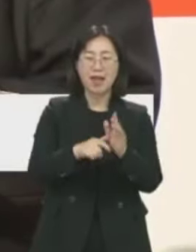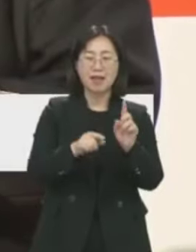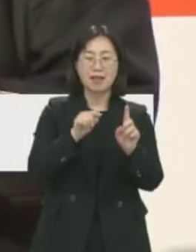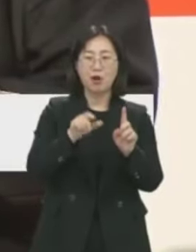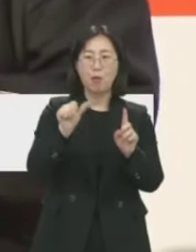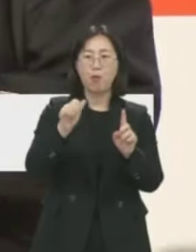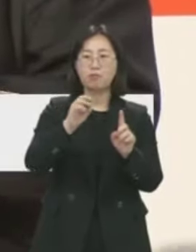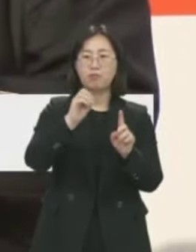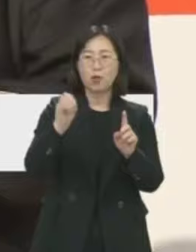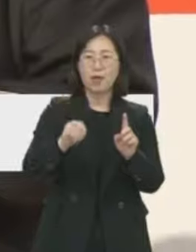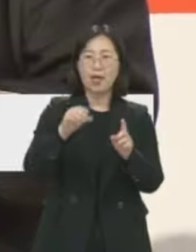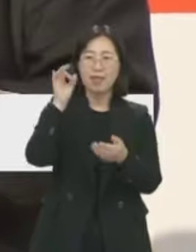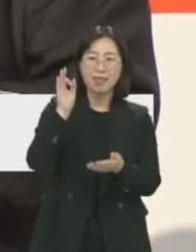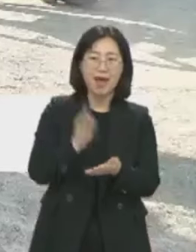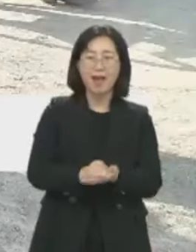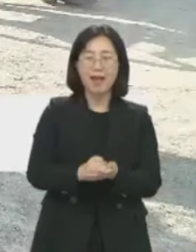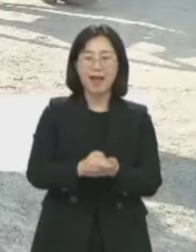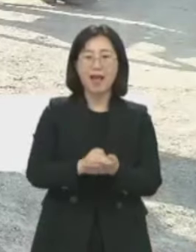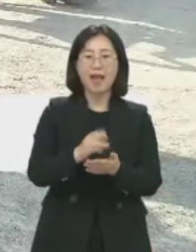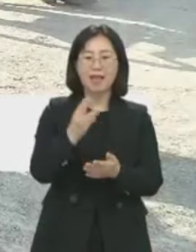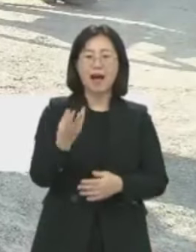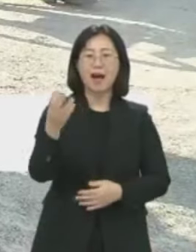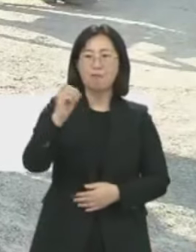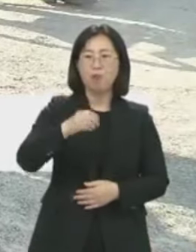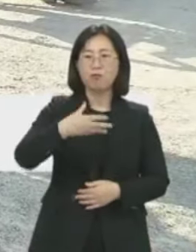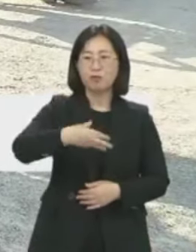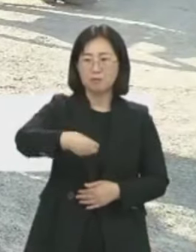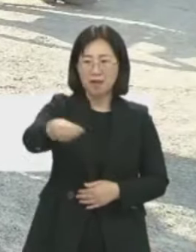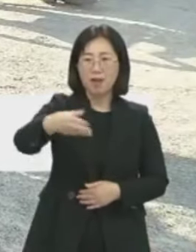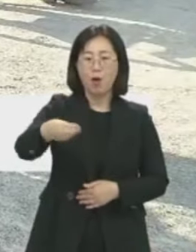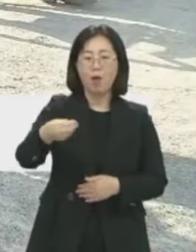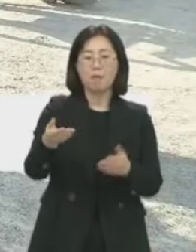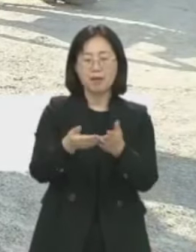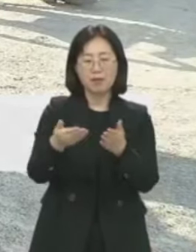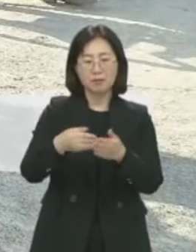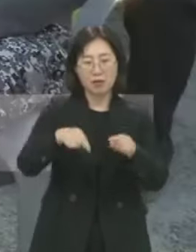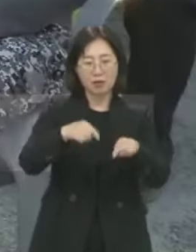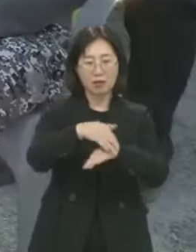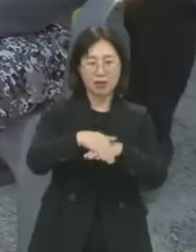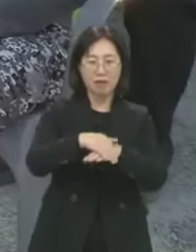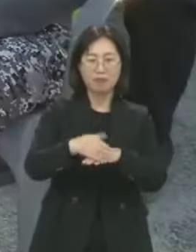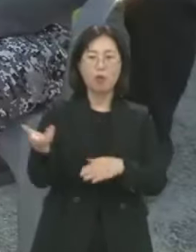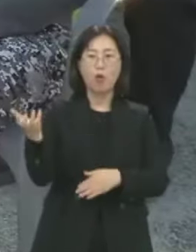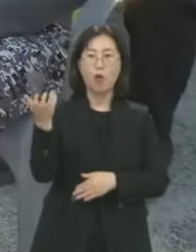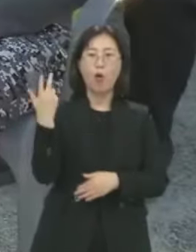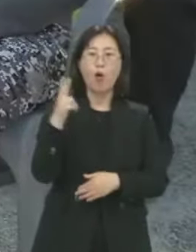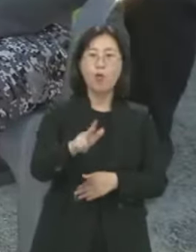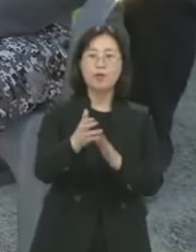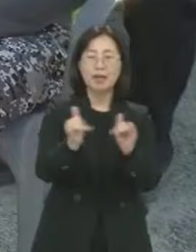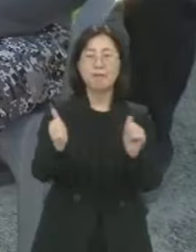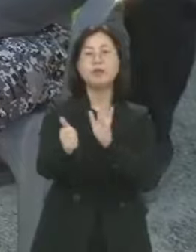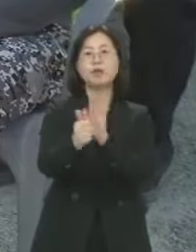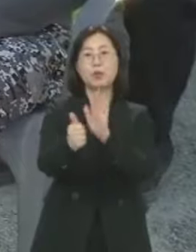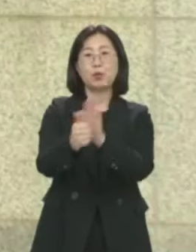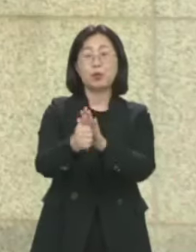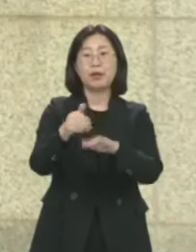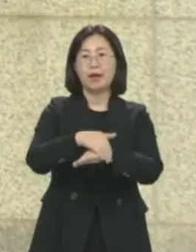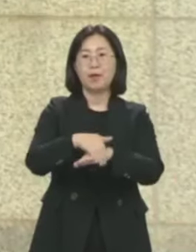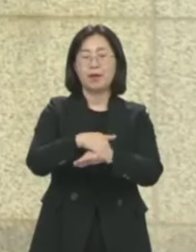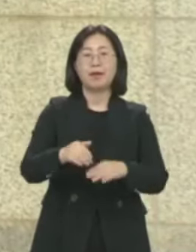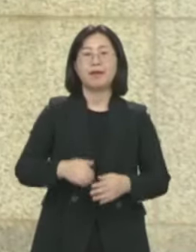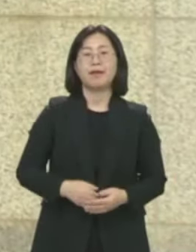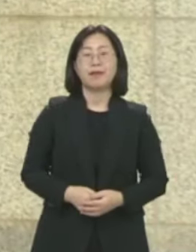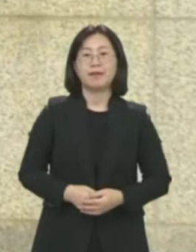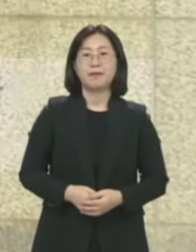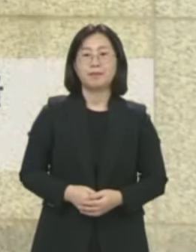1.5% 저금리로 사무까지 융자를 지원하는 등 맞춤형 정책으로 기호인들의 정착을 돕는다는 방침입니다. 어업을